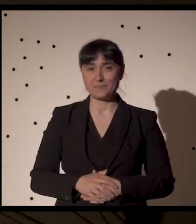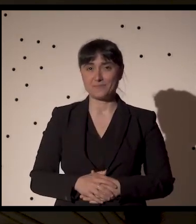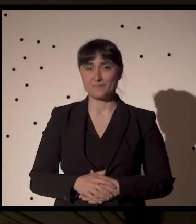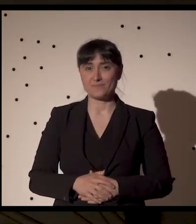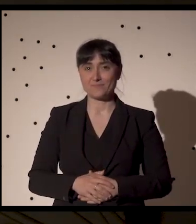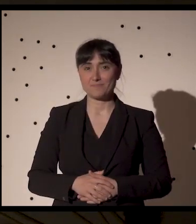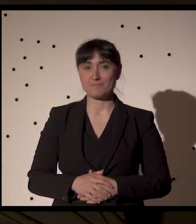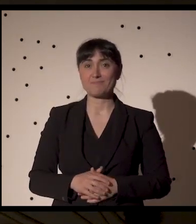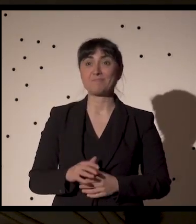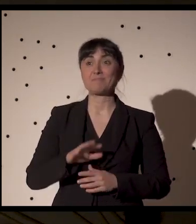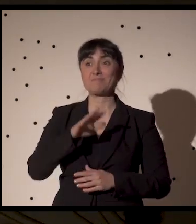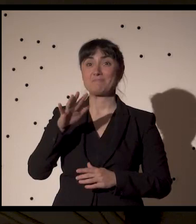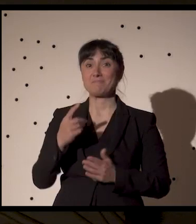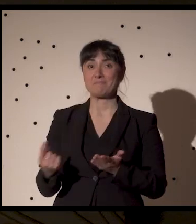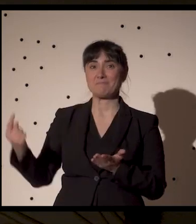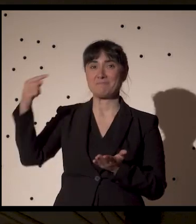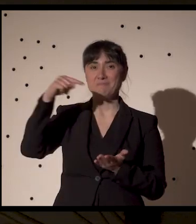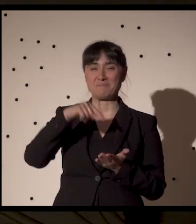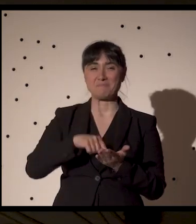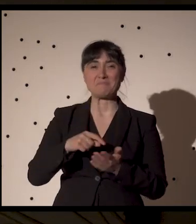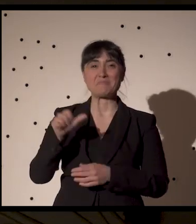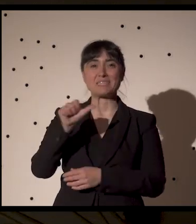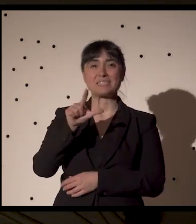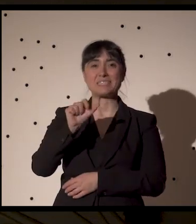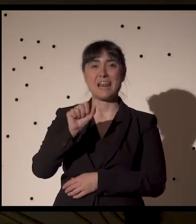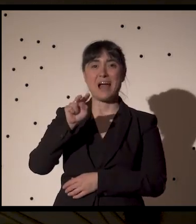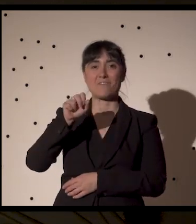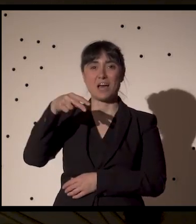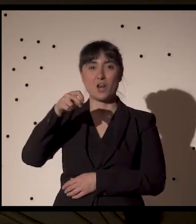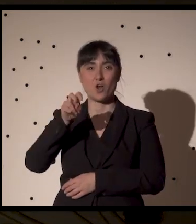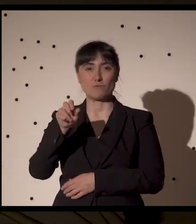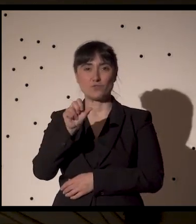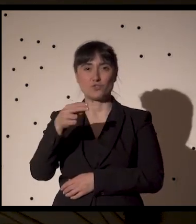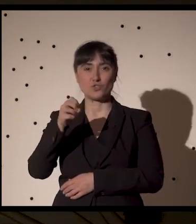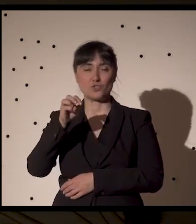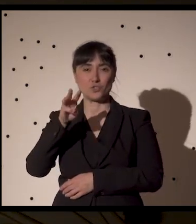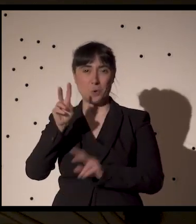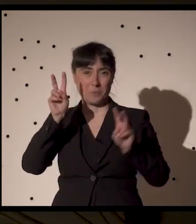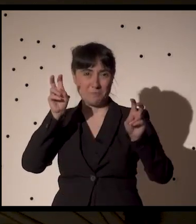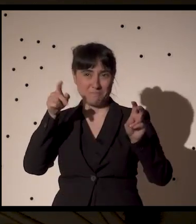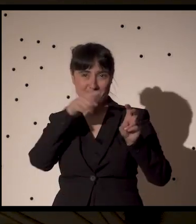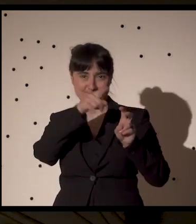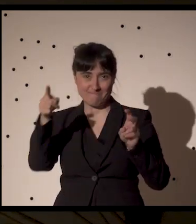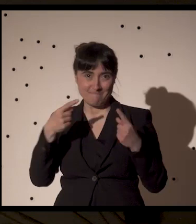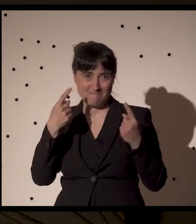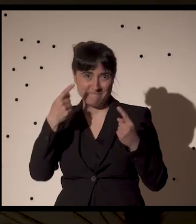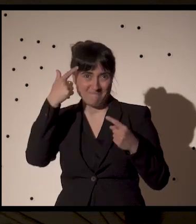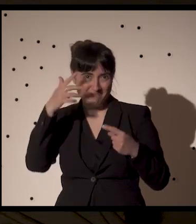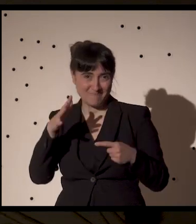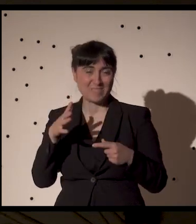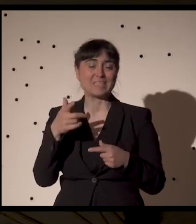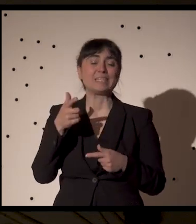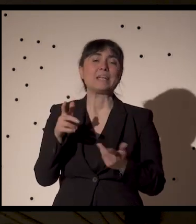Piccolo Teatro Slava Snow Show che ci terrà compagnia durante il periodo dell'ultimo dell'anno festività natalizie